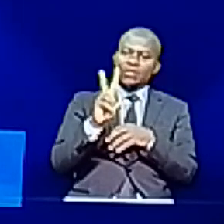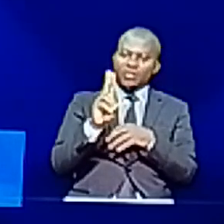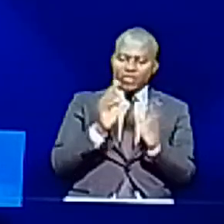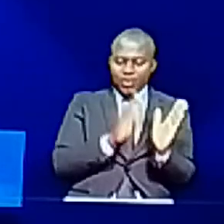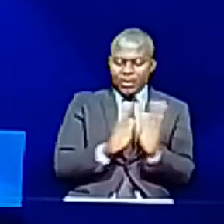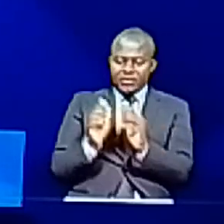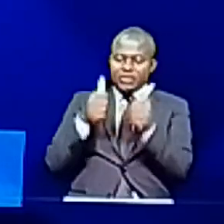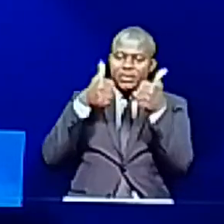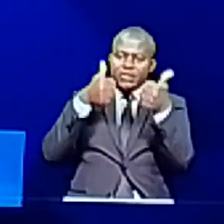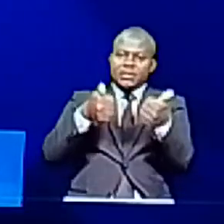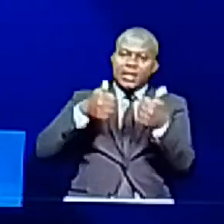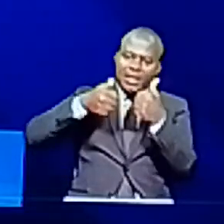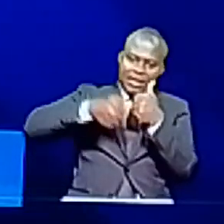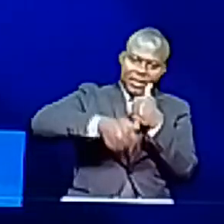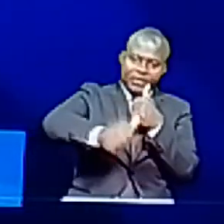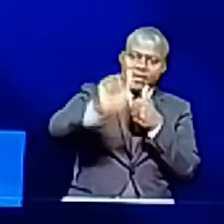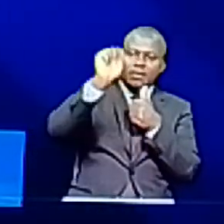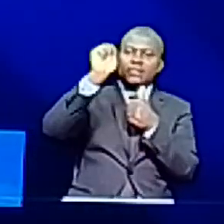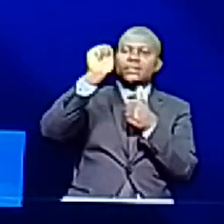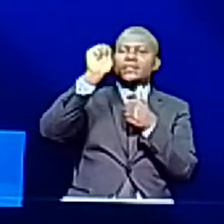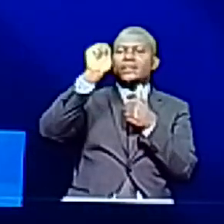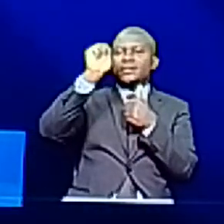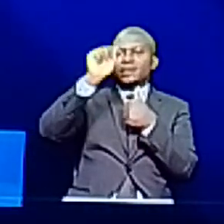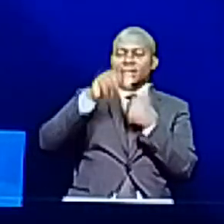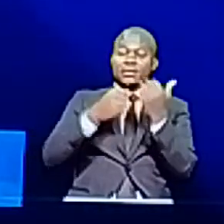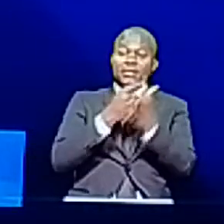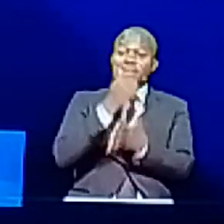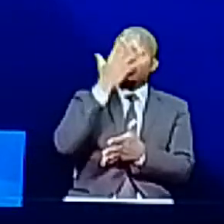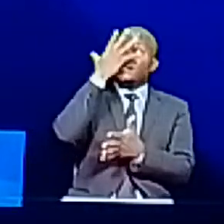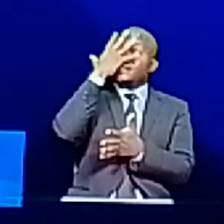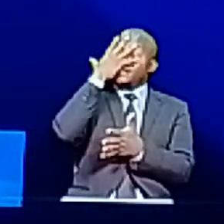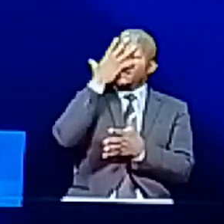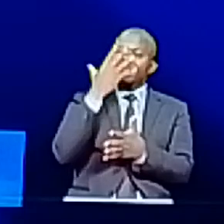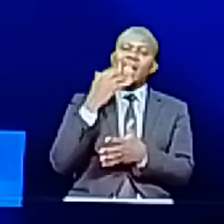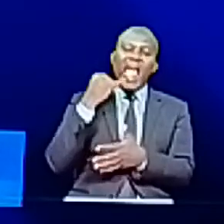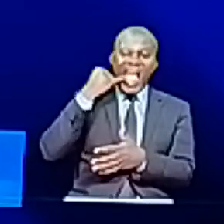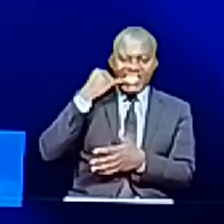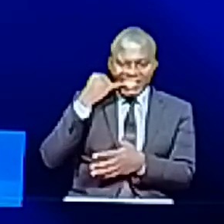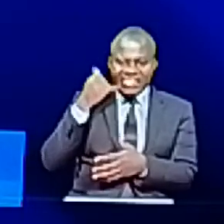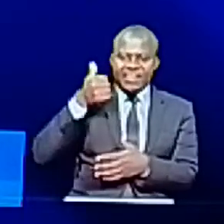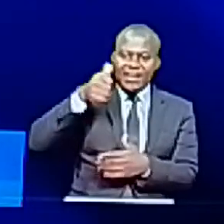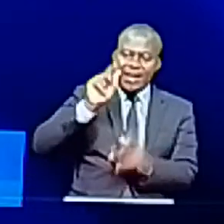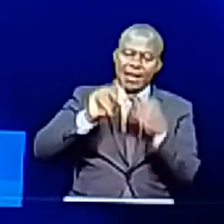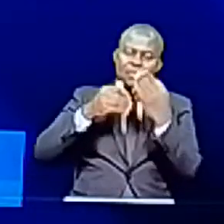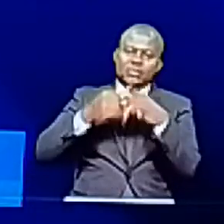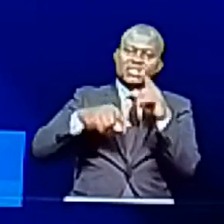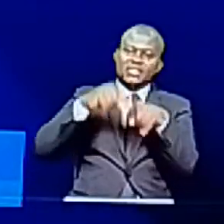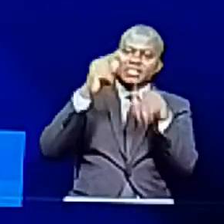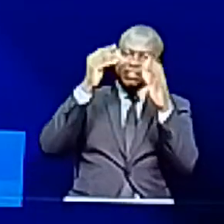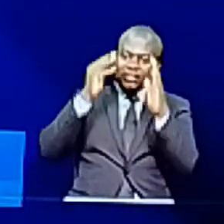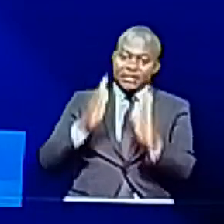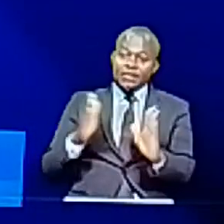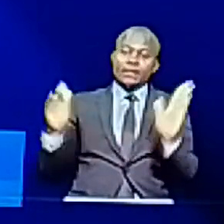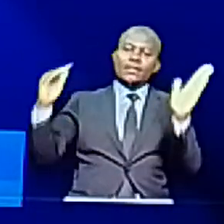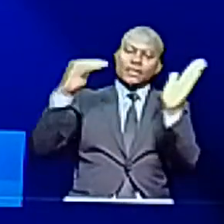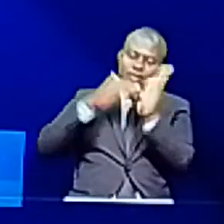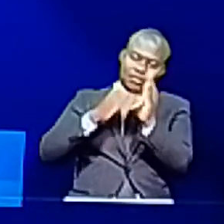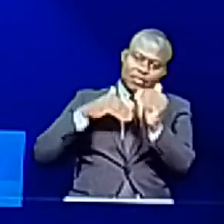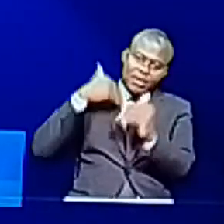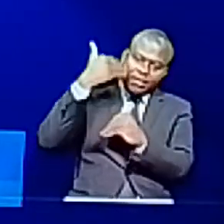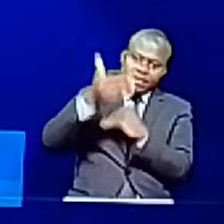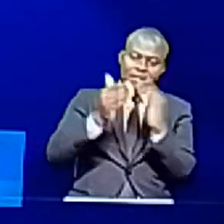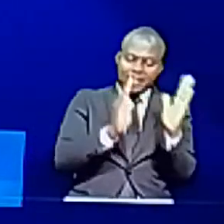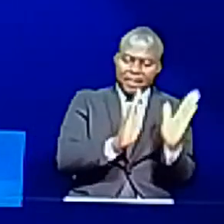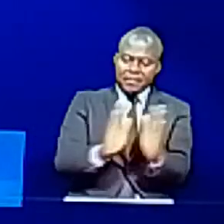neza ari nacyo bitera icumwe n'ishari abo bicanyi urangije